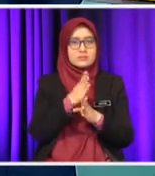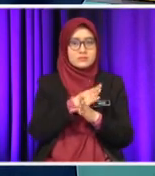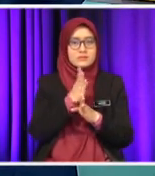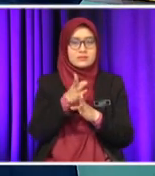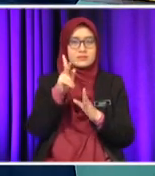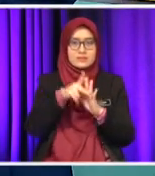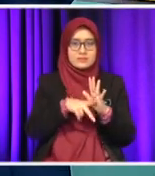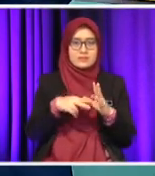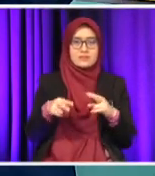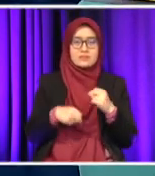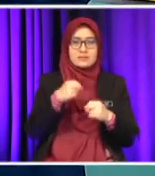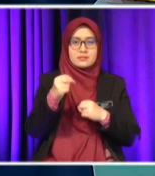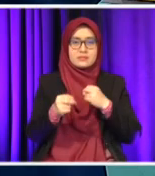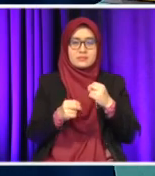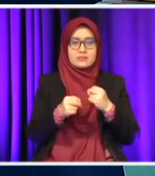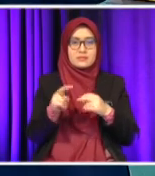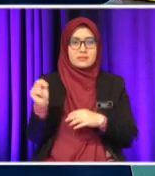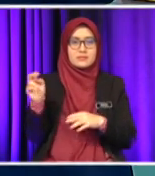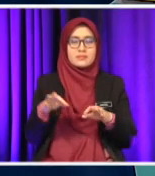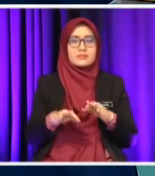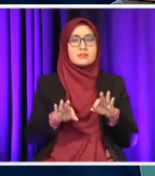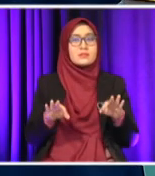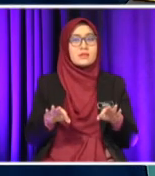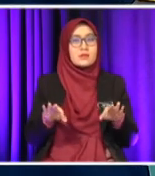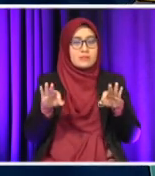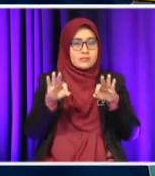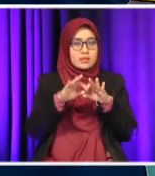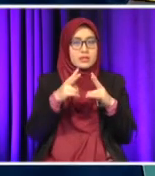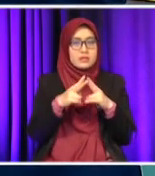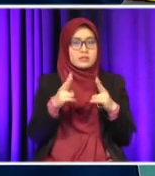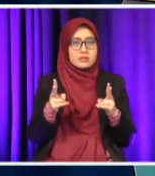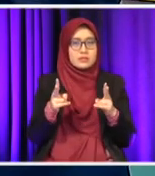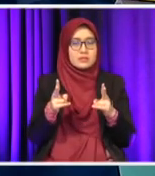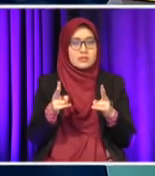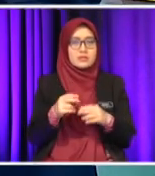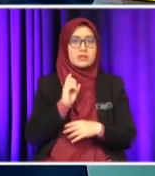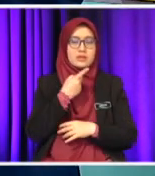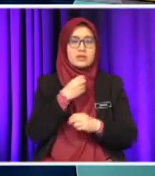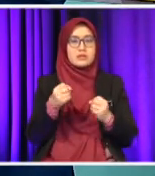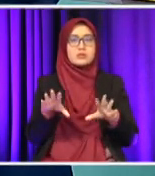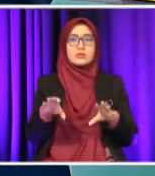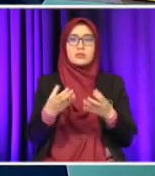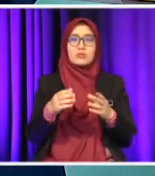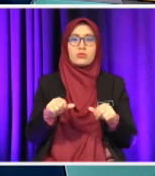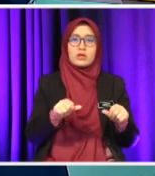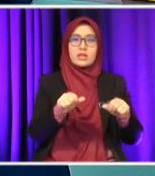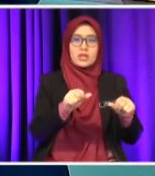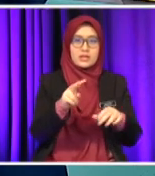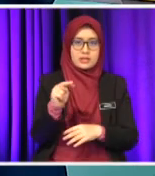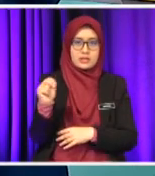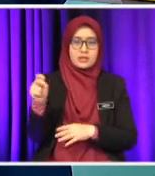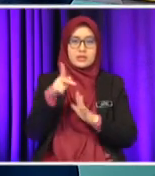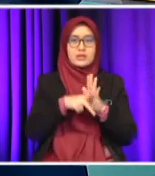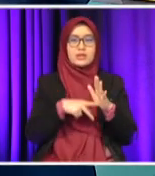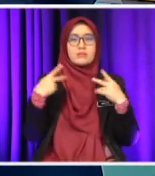penting jadi sehingga kita buat satu aliran pemasaran kemudian kita kenal pasti iklan jenis-jenis iklan